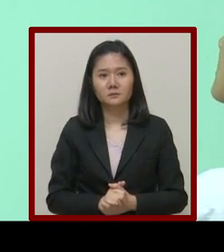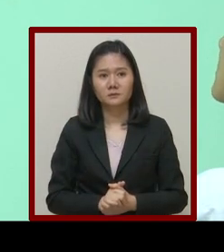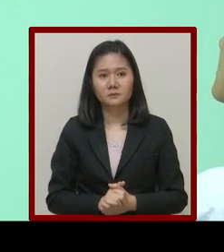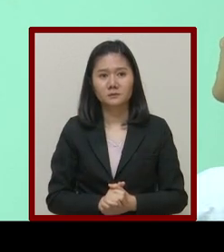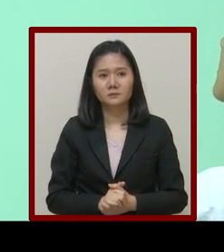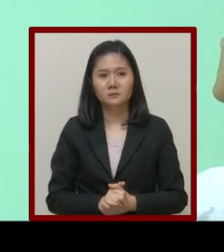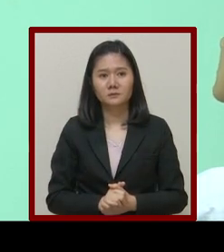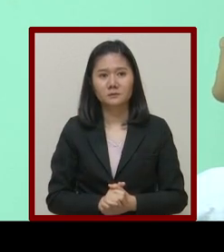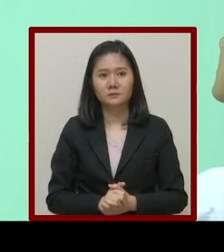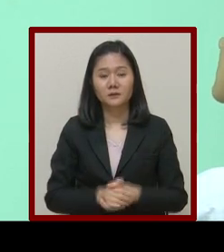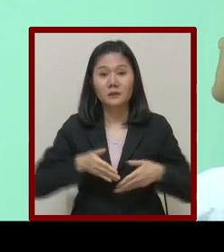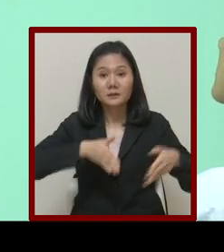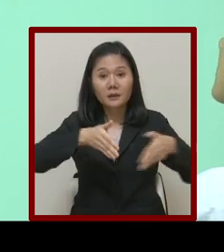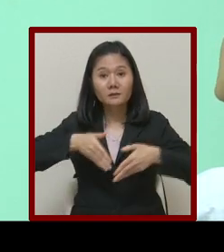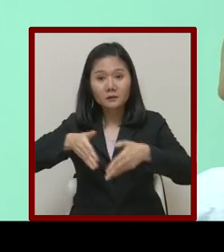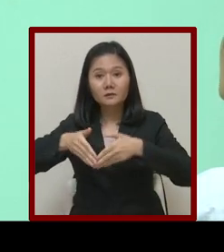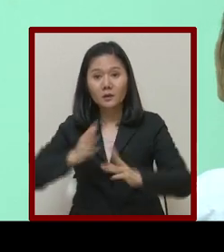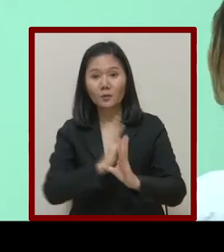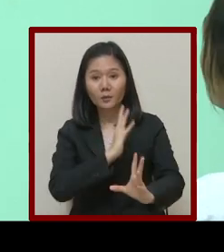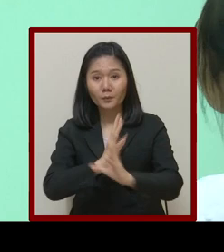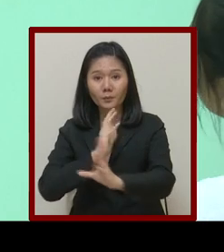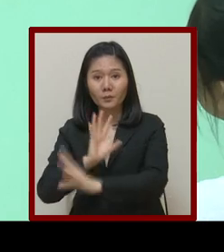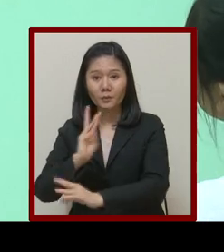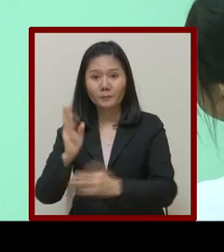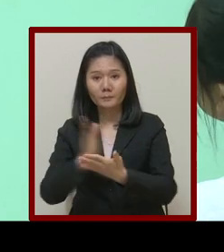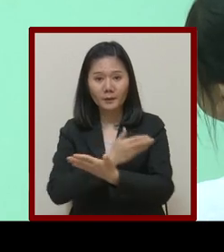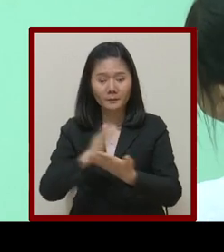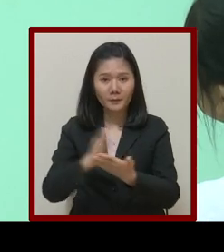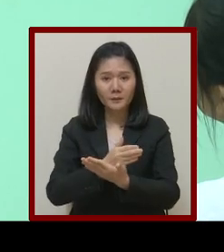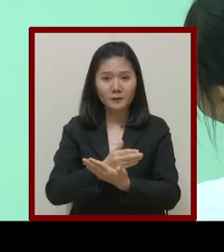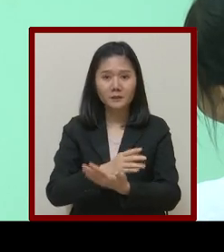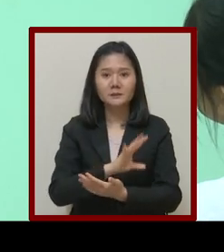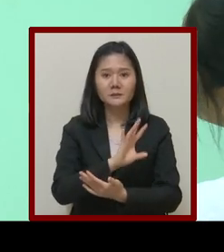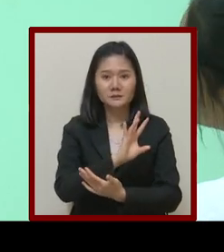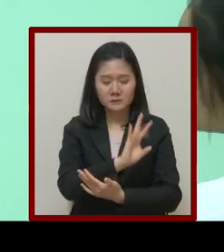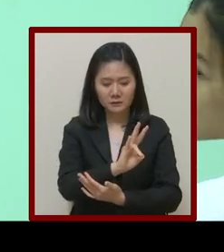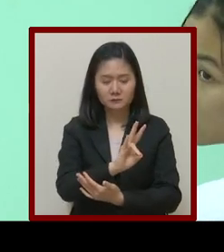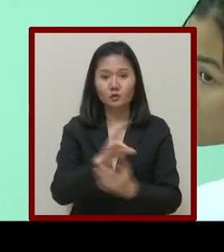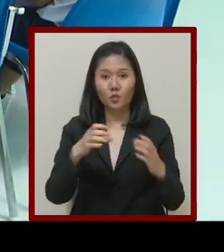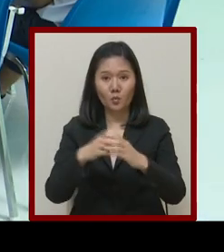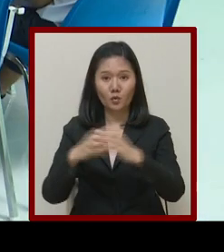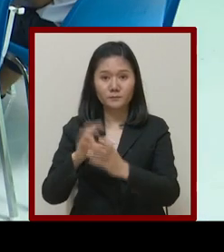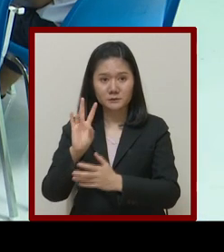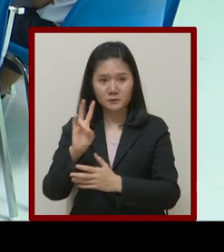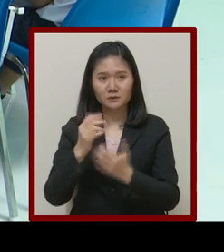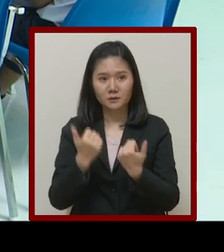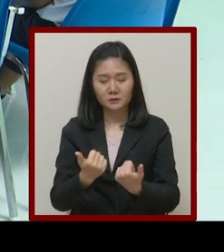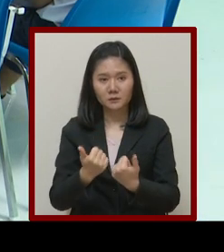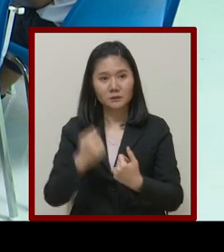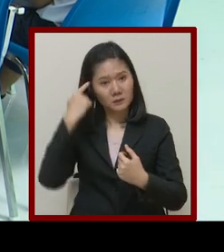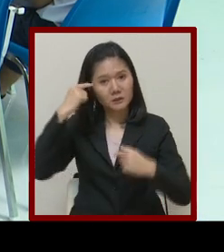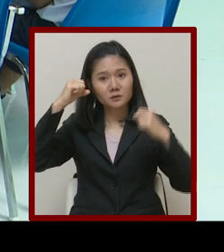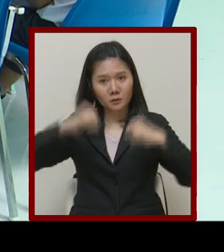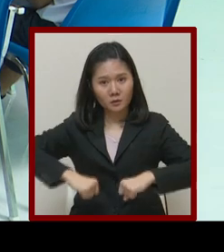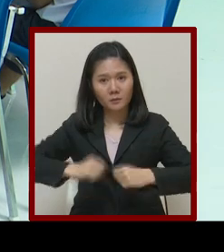มี6แถวแต่ว่าเราจำเป็นจะต้องแบ่งเป็น7กลุ่มเพราะฉะนั้นเดี๋ยวให้เราตกลง